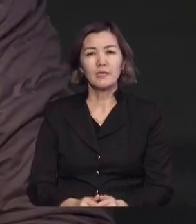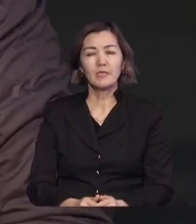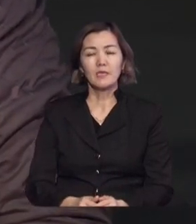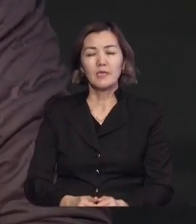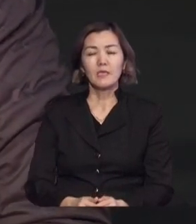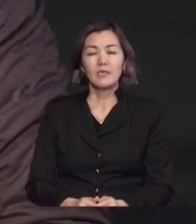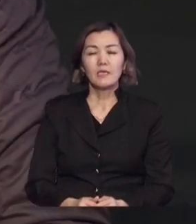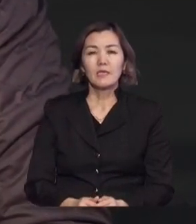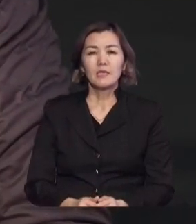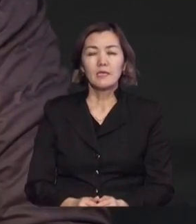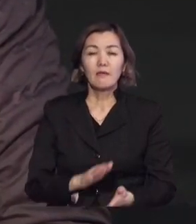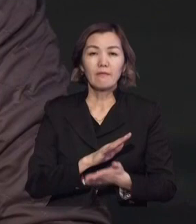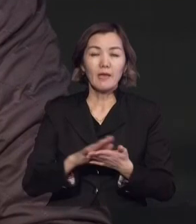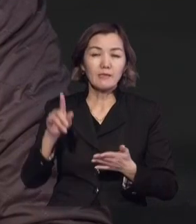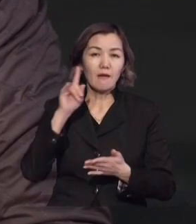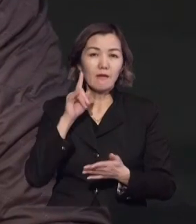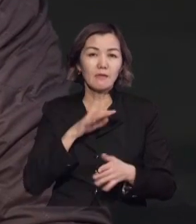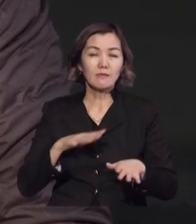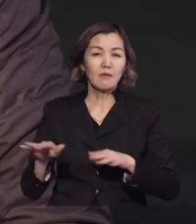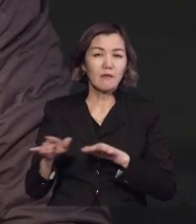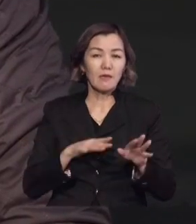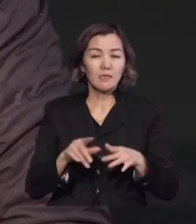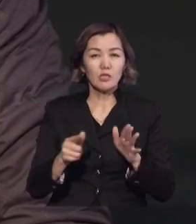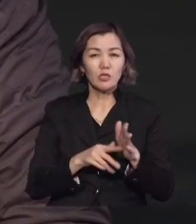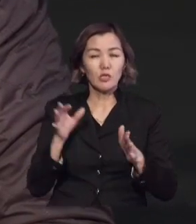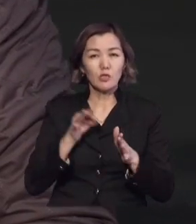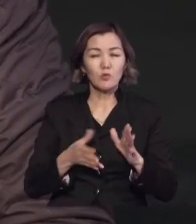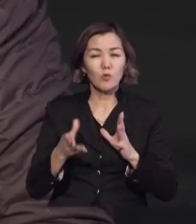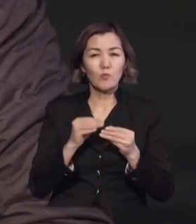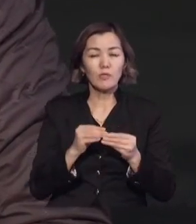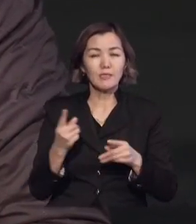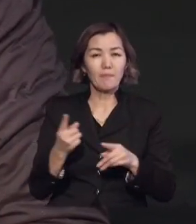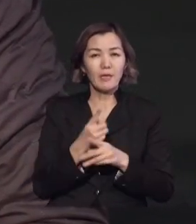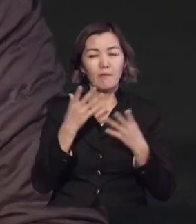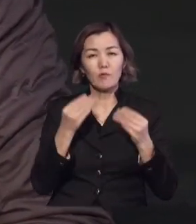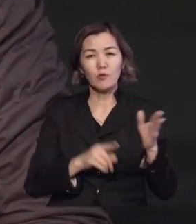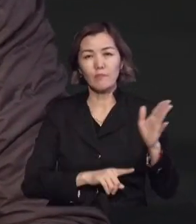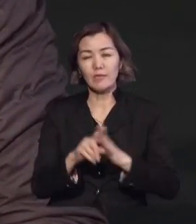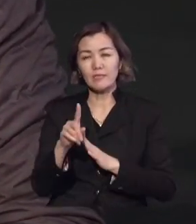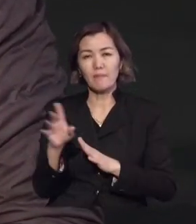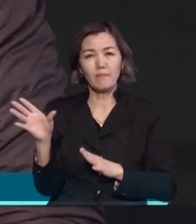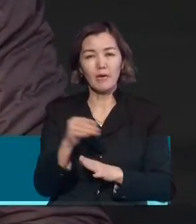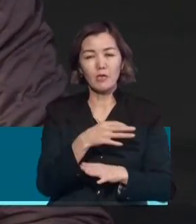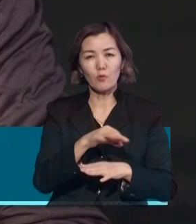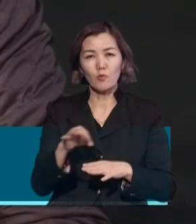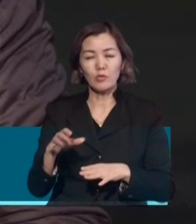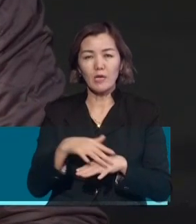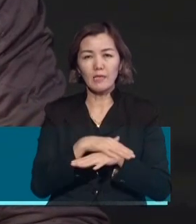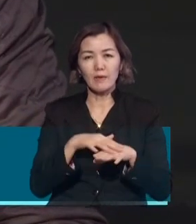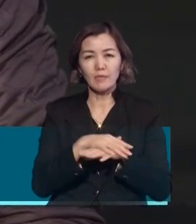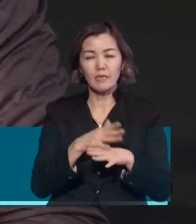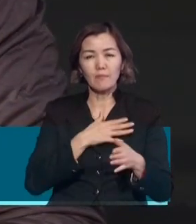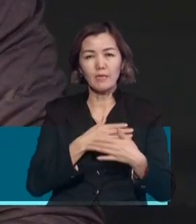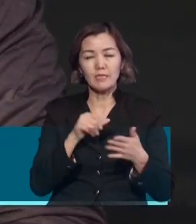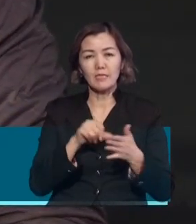Рахмет, әріптес. Таза Қазақстан акциясы аясында Жетісу облысына алғашқы күннен бастап барлық өңірдің азаматтары